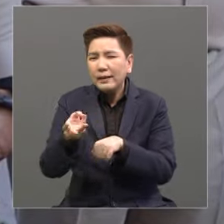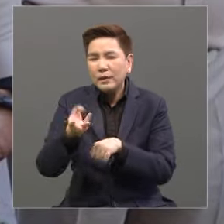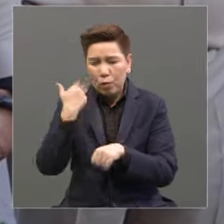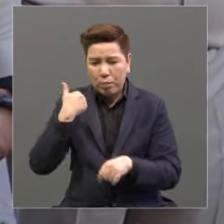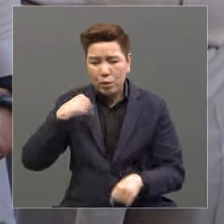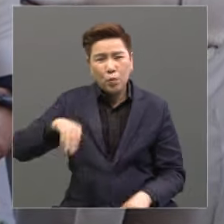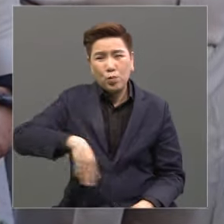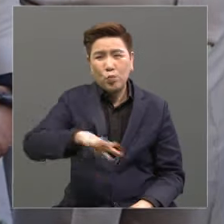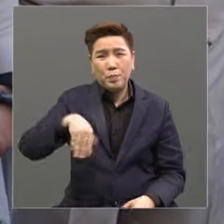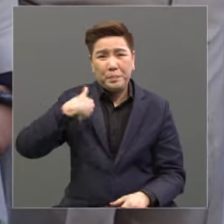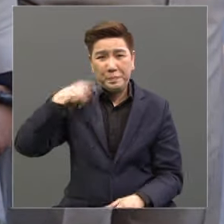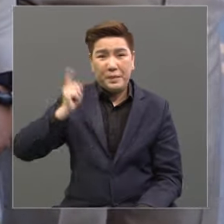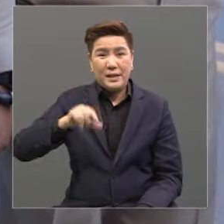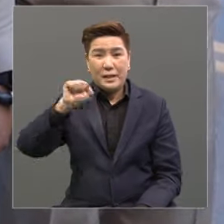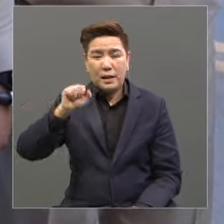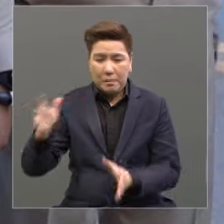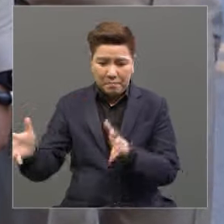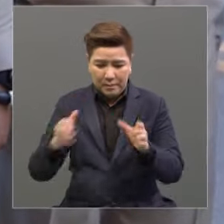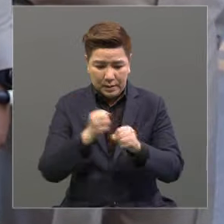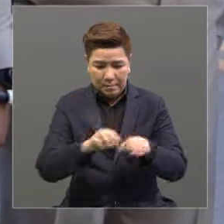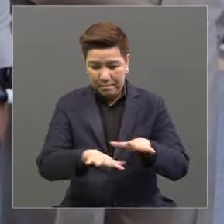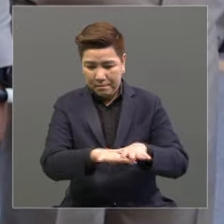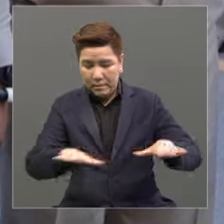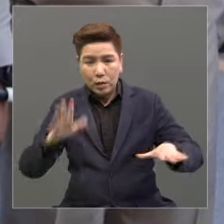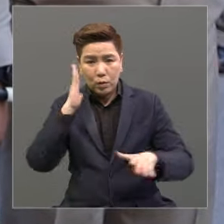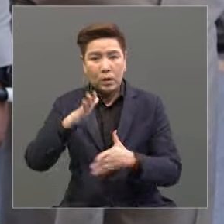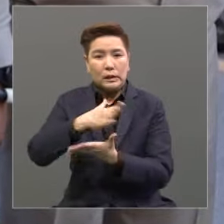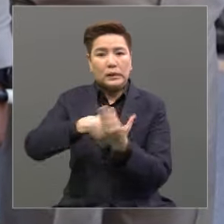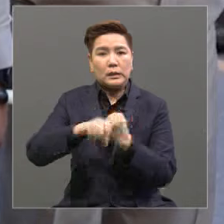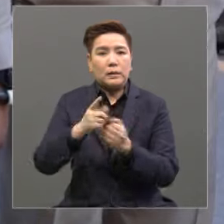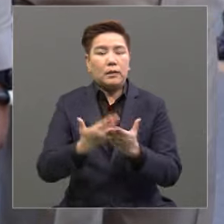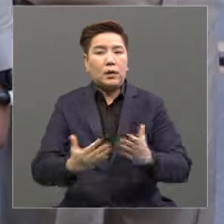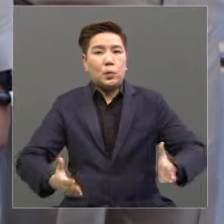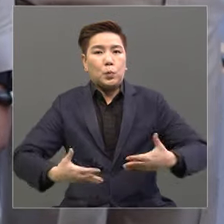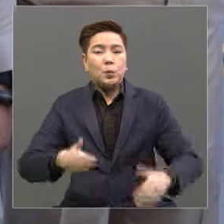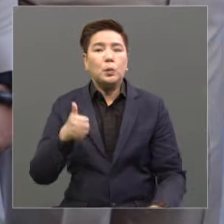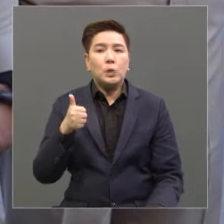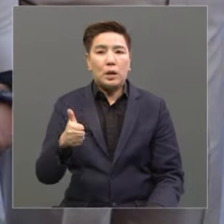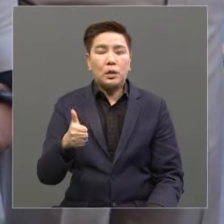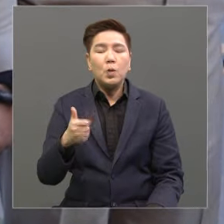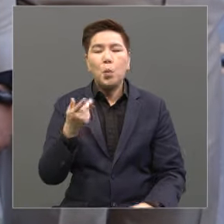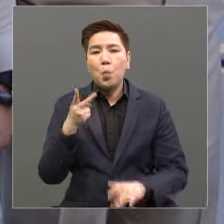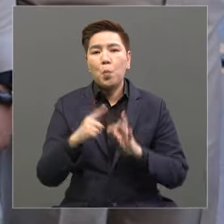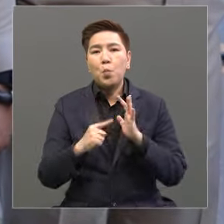ที่มีอยู่แสนกว่าไร่เพื่อมาทำเรื่องนี้เนี่ยผลทางเศรษฐกิจมันได้ก็จะคุ้มค่า